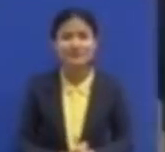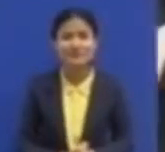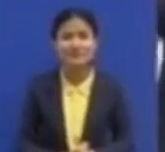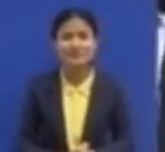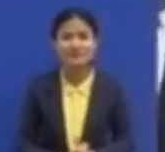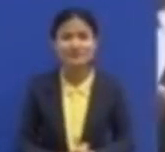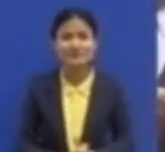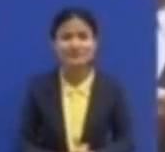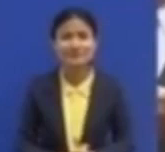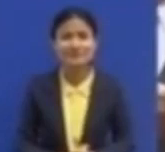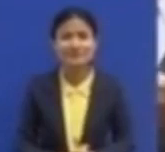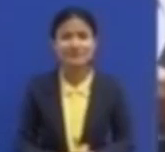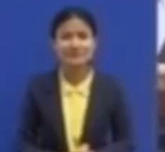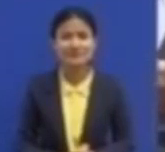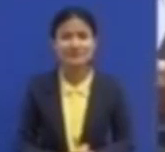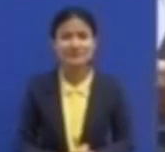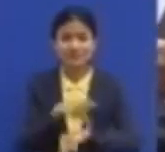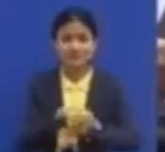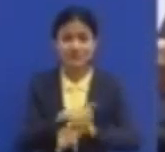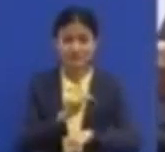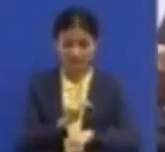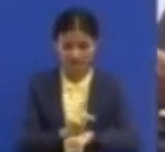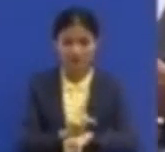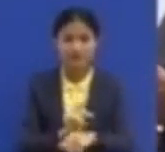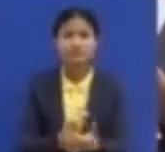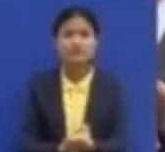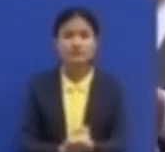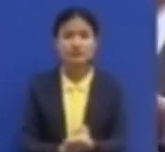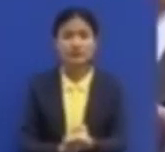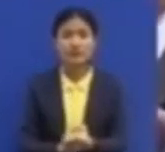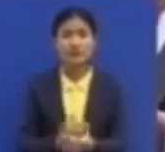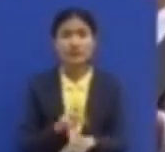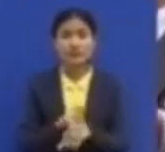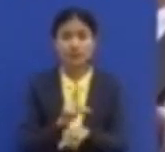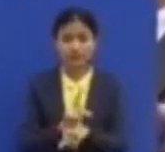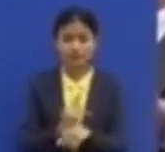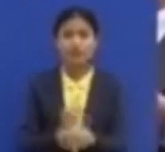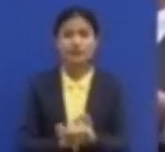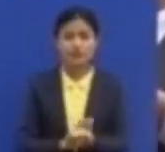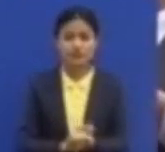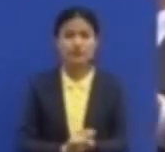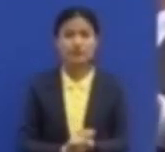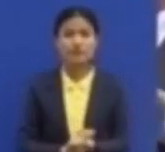ครับเรียนท่านประธานสภาที่เคารพครับท่านประธานครับ